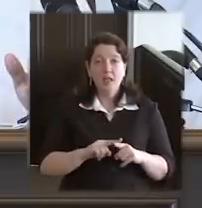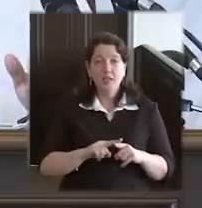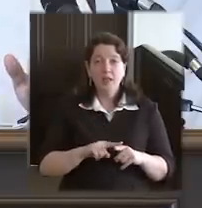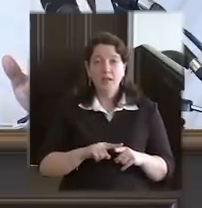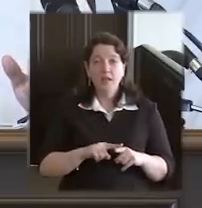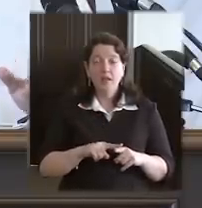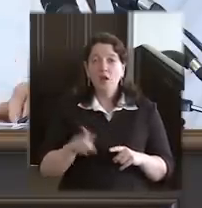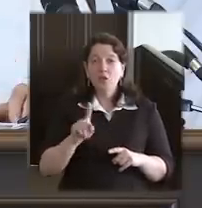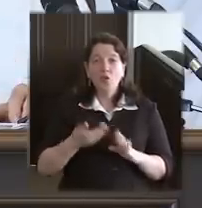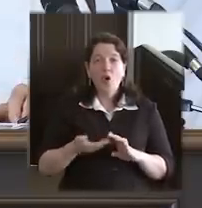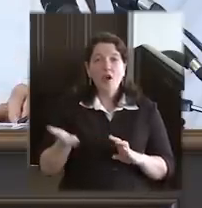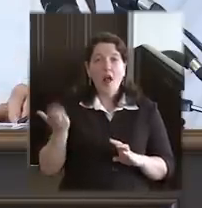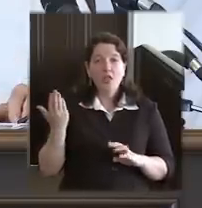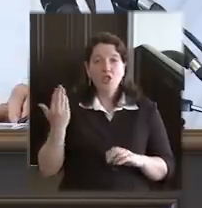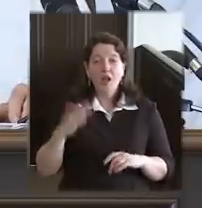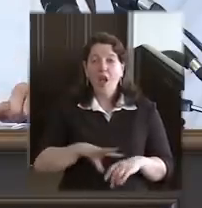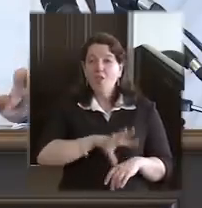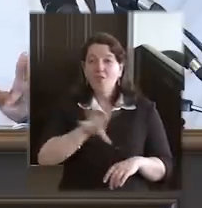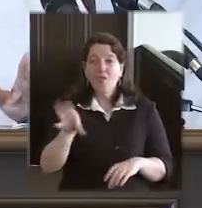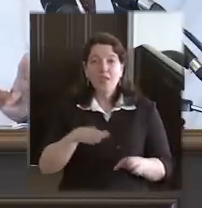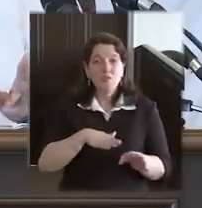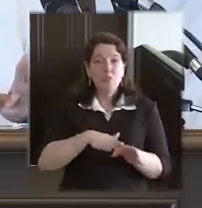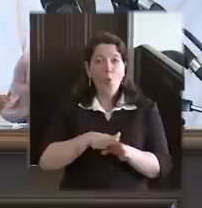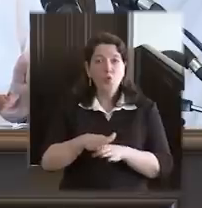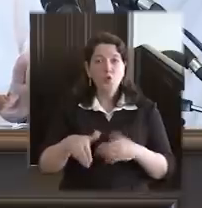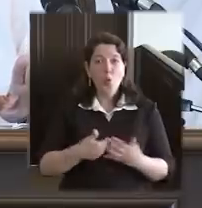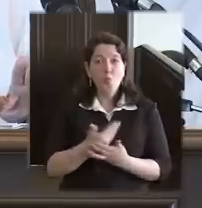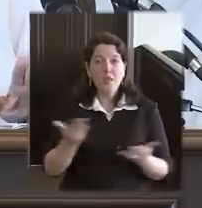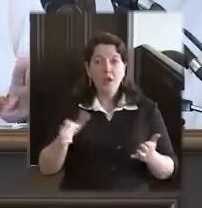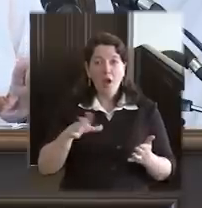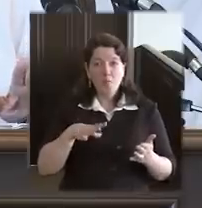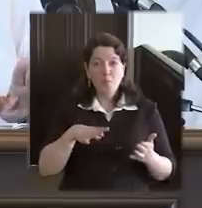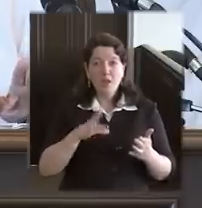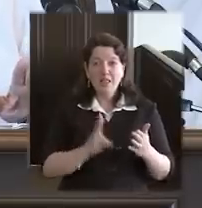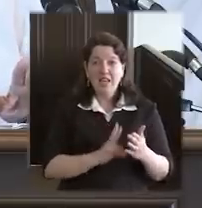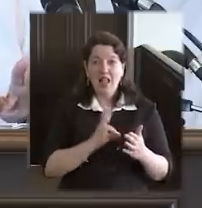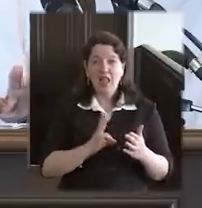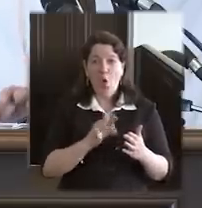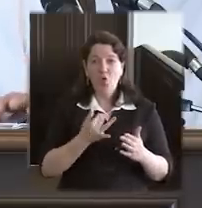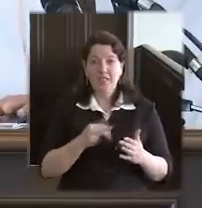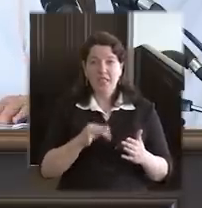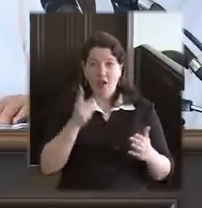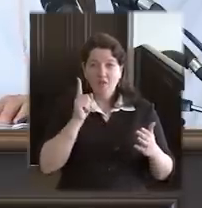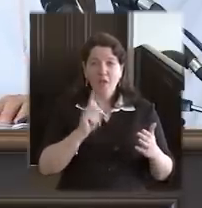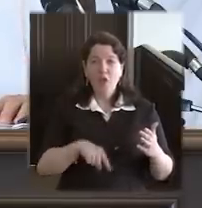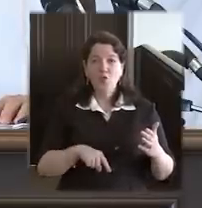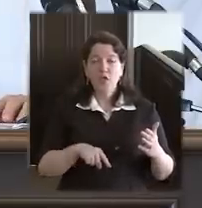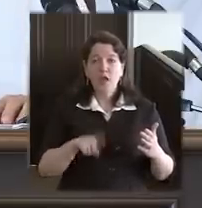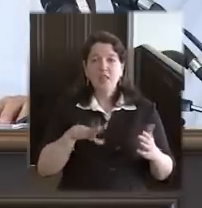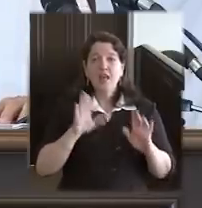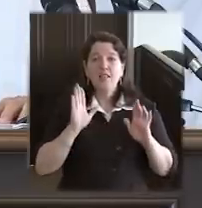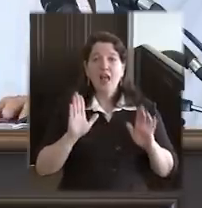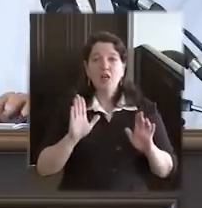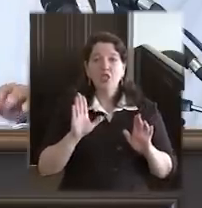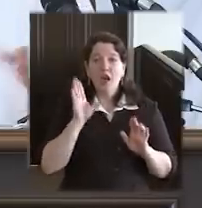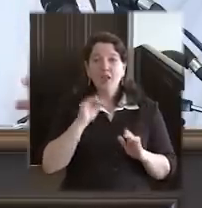Весь мир был религиозным. Как уже верили? Вопрос другой. Но это, я вам скажу, это поразительное явление.